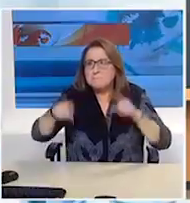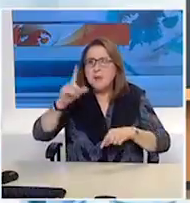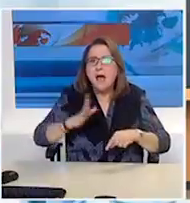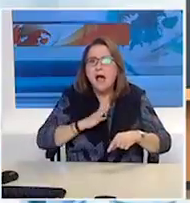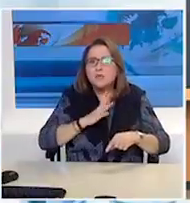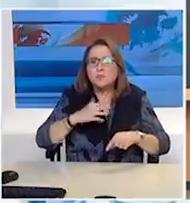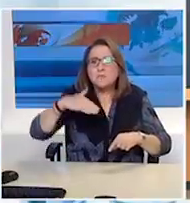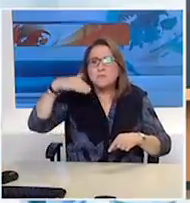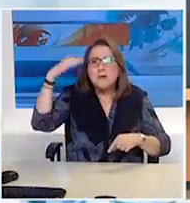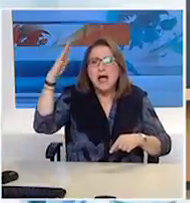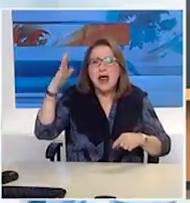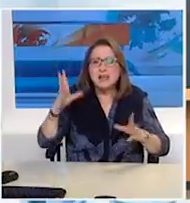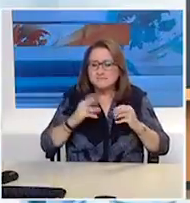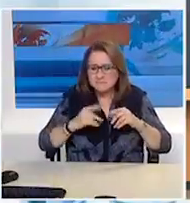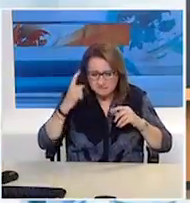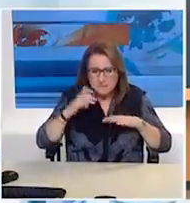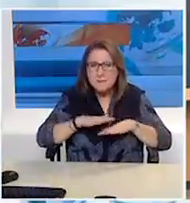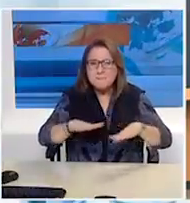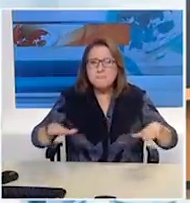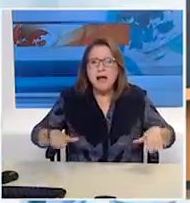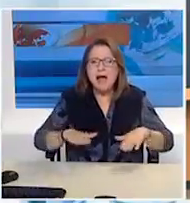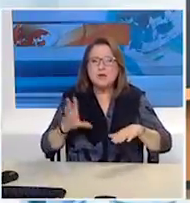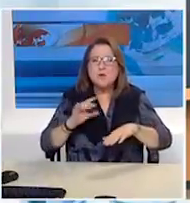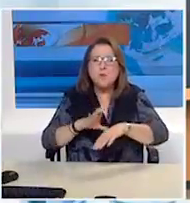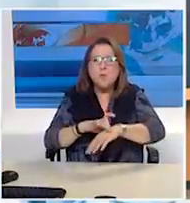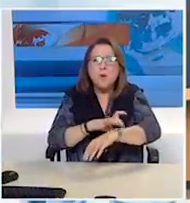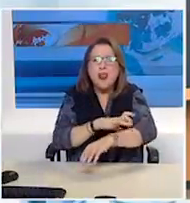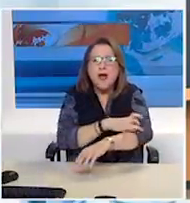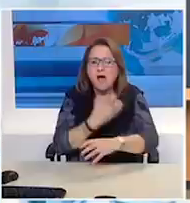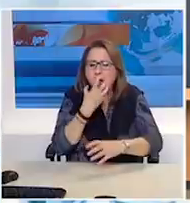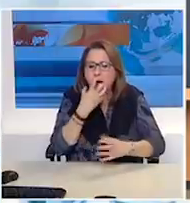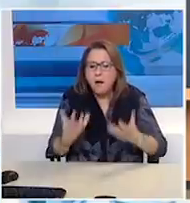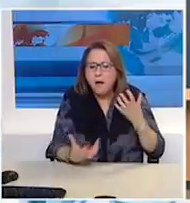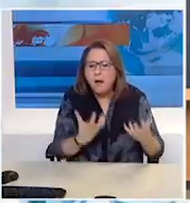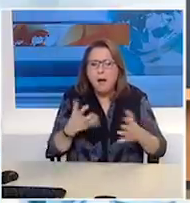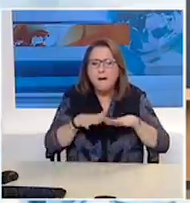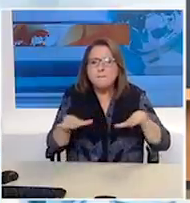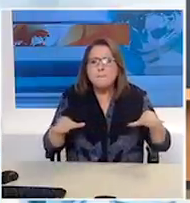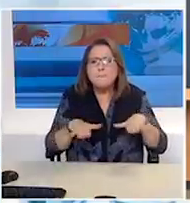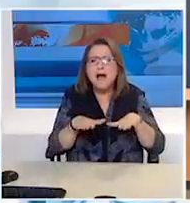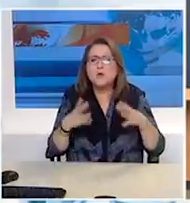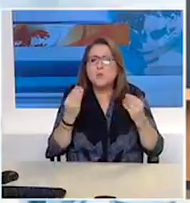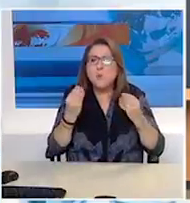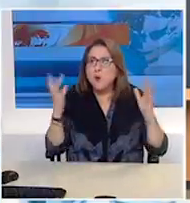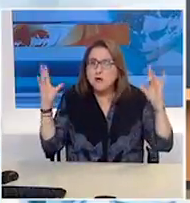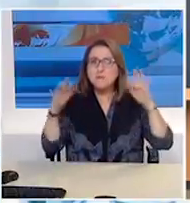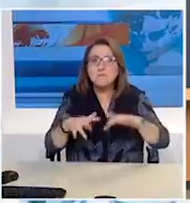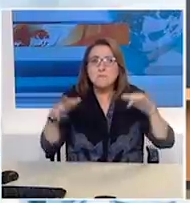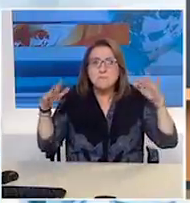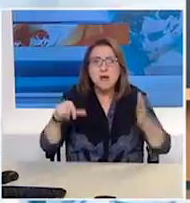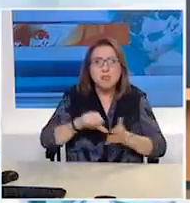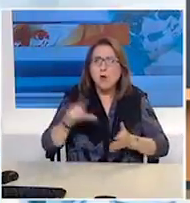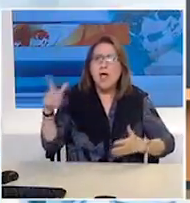μεγαλύτερης ηλικίας, που ανήκουν παράλληλα και σε ευπαθείς ομάδες για σοβαρή νόση από κορονοϊό. Δεδομένου ότι οι άνθρωποι αυτοί έχουν και άλλα